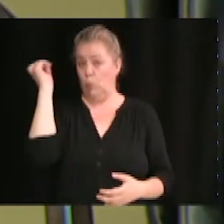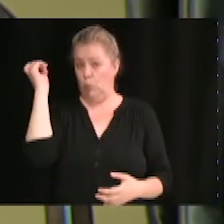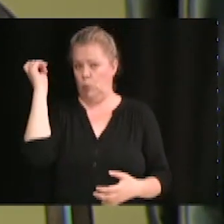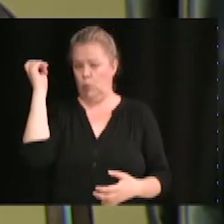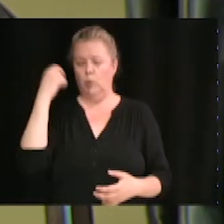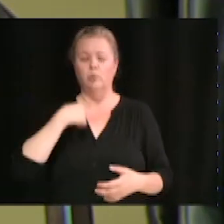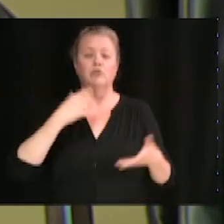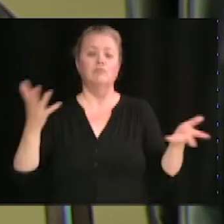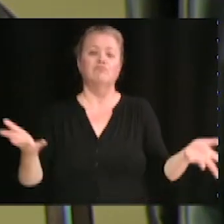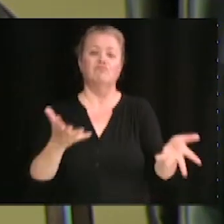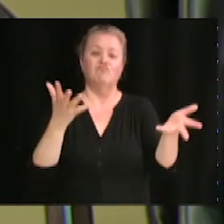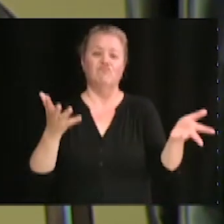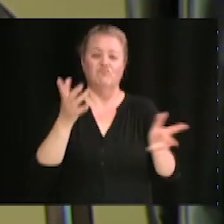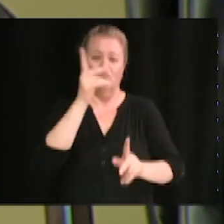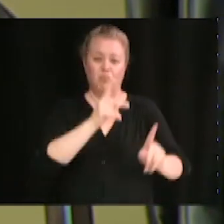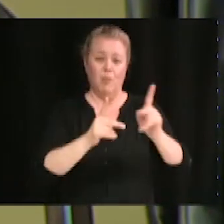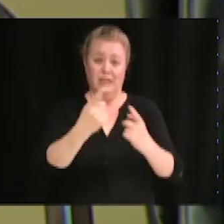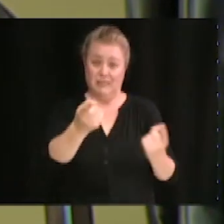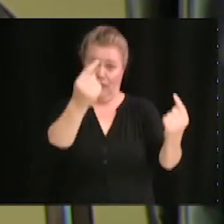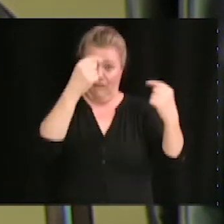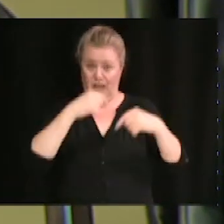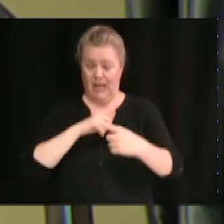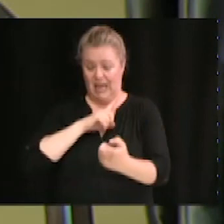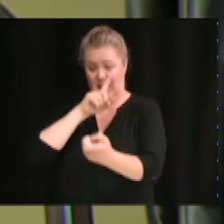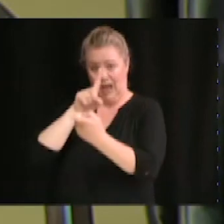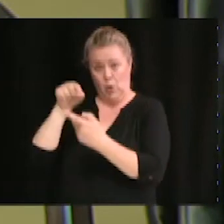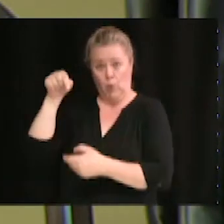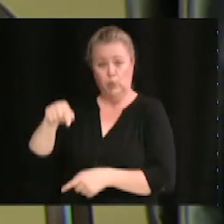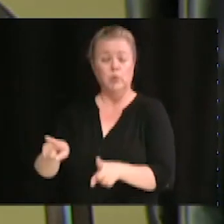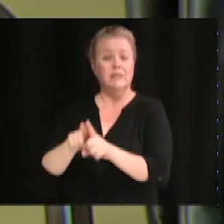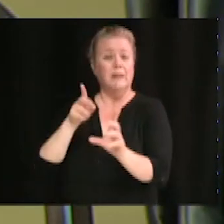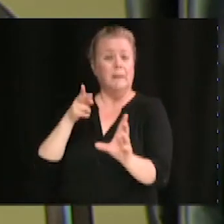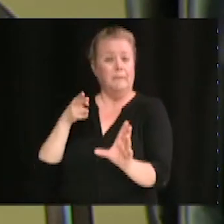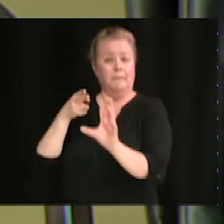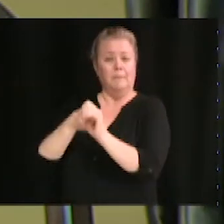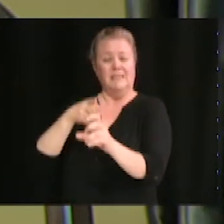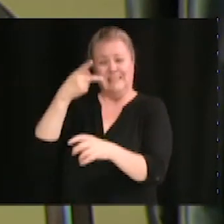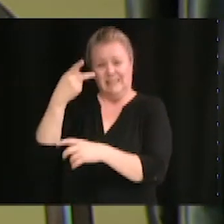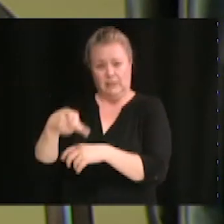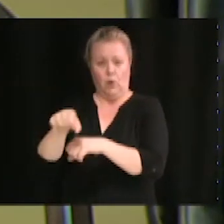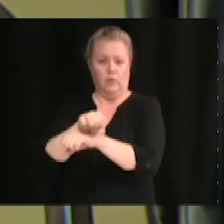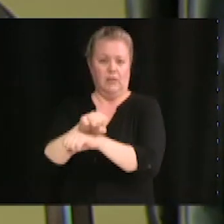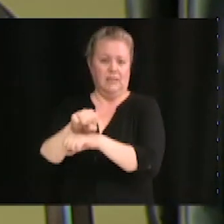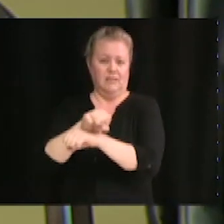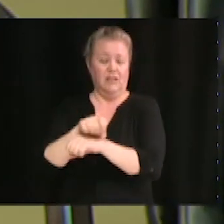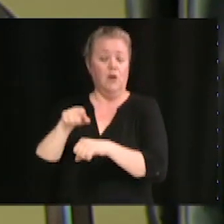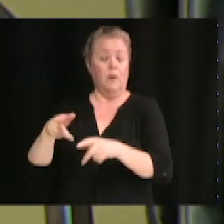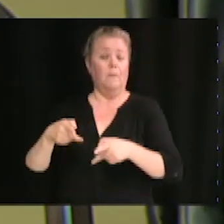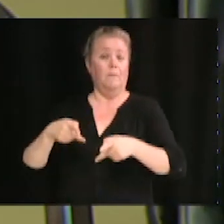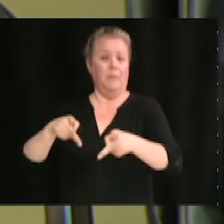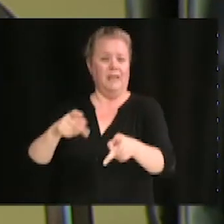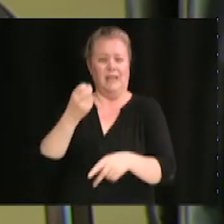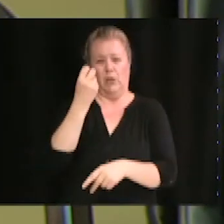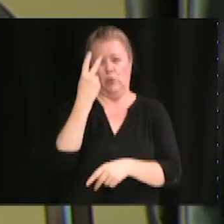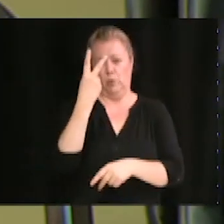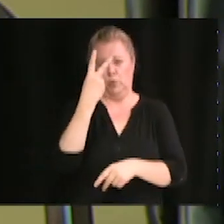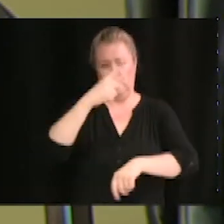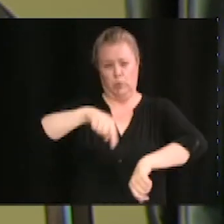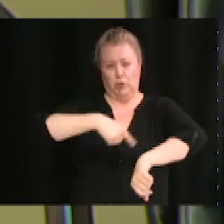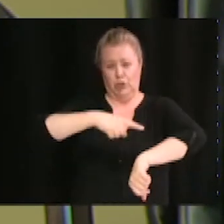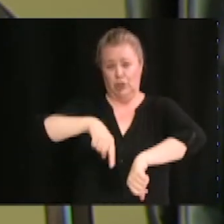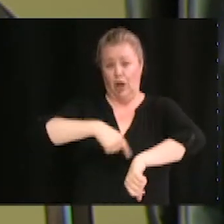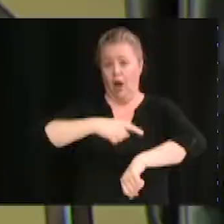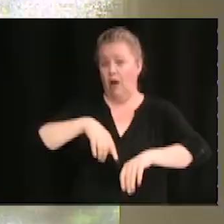rencontrer et participer à son activité. Donc, pendant 12 heures, Denis va faire le tour du réservoir